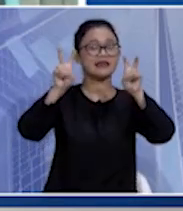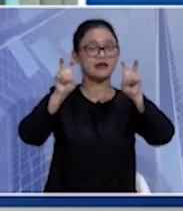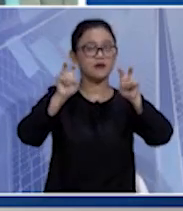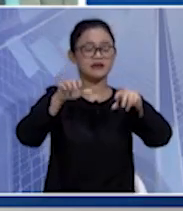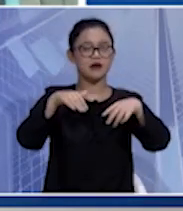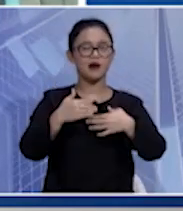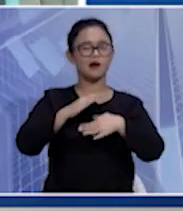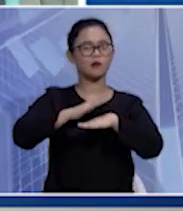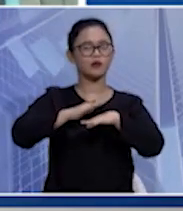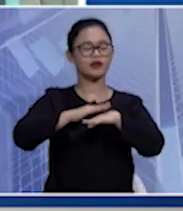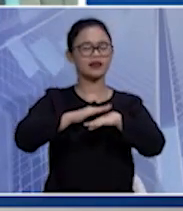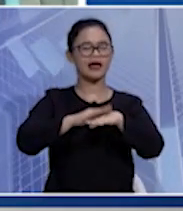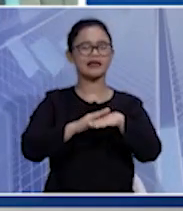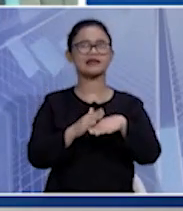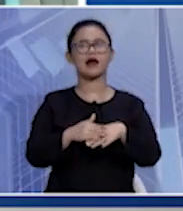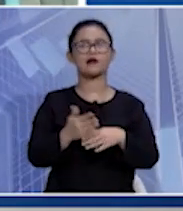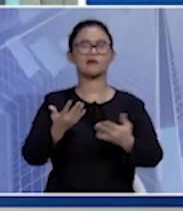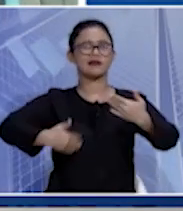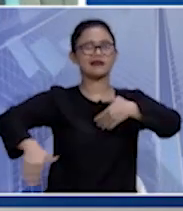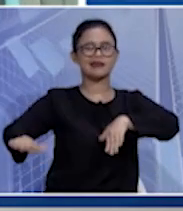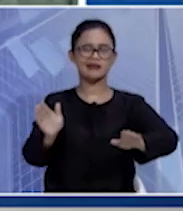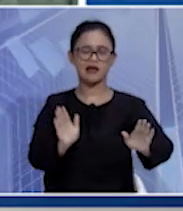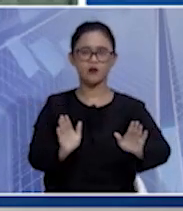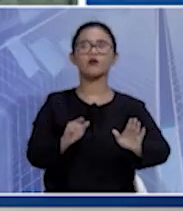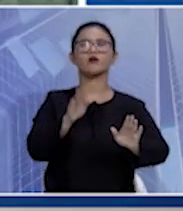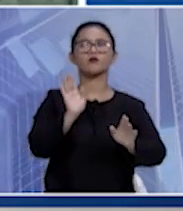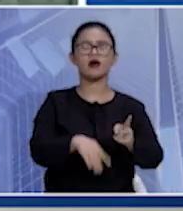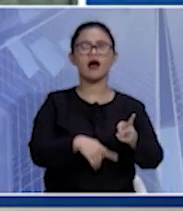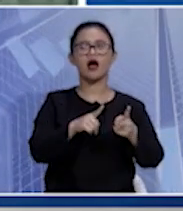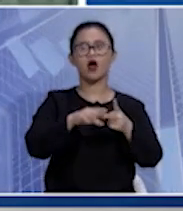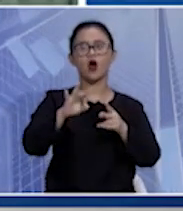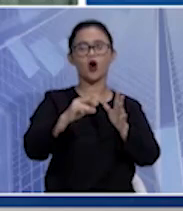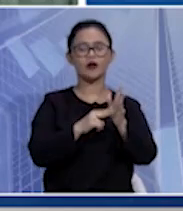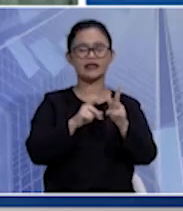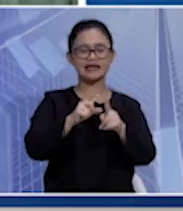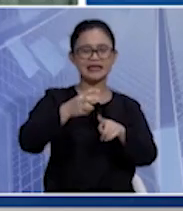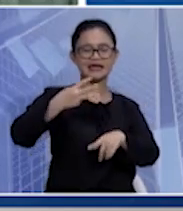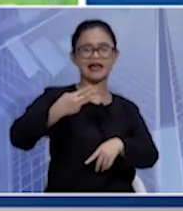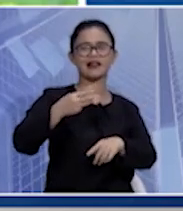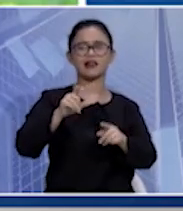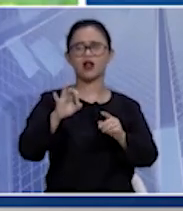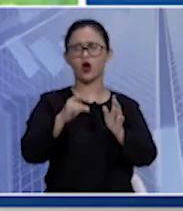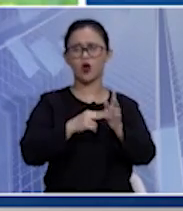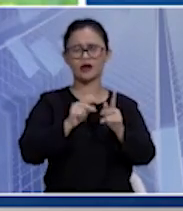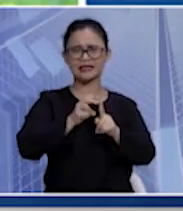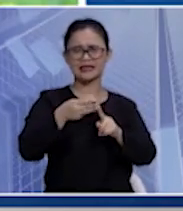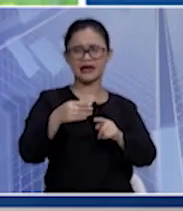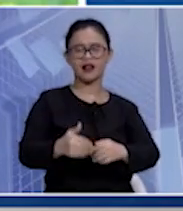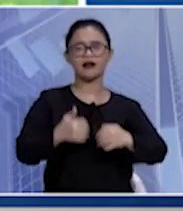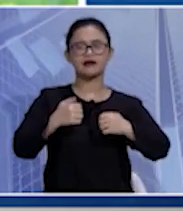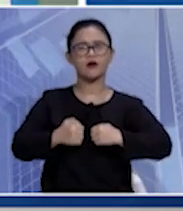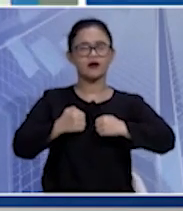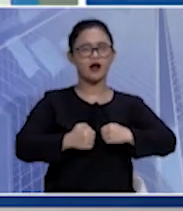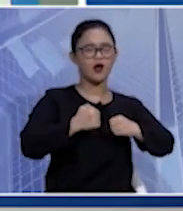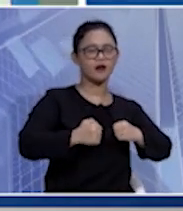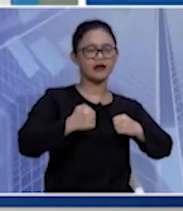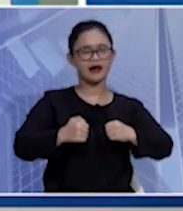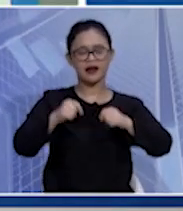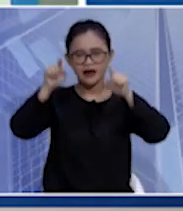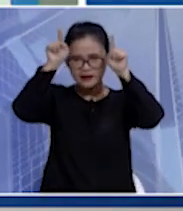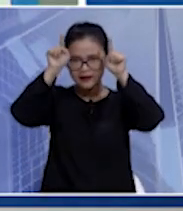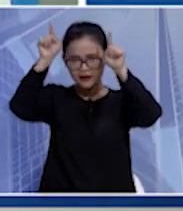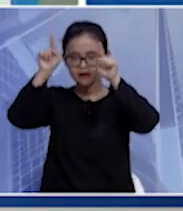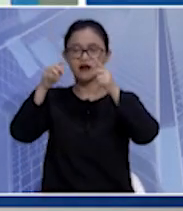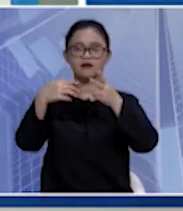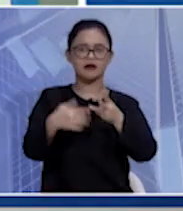mulai dari budaya Betawi seperti adanya ondel-ondel dan juga rumah adat Betawi kemudian juga transportasi publik tempat wisata